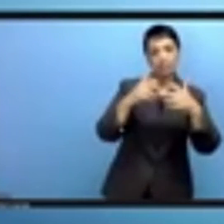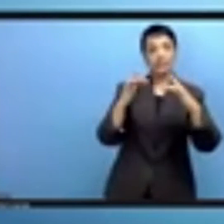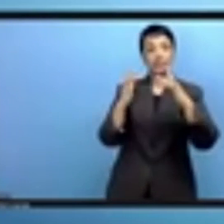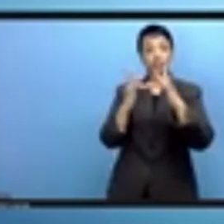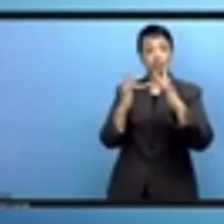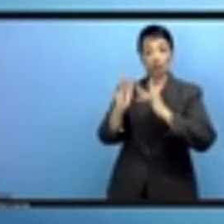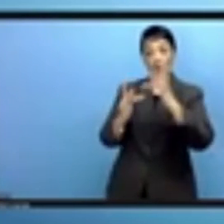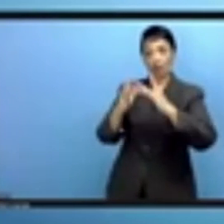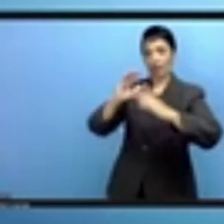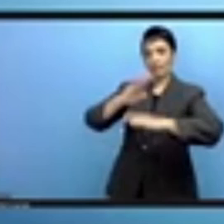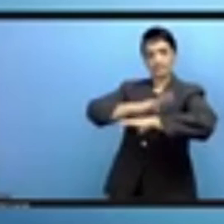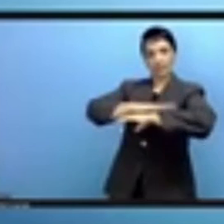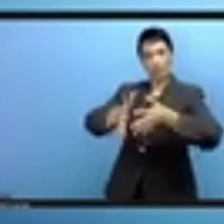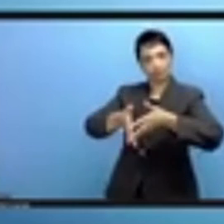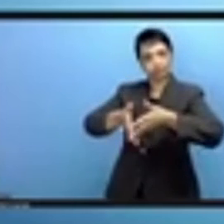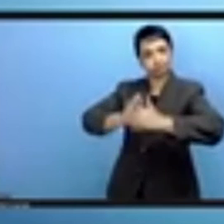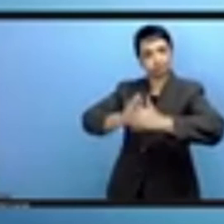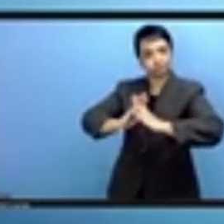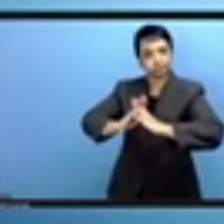持，